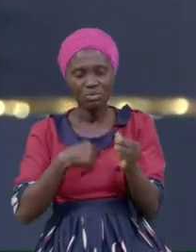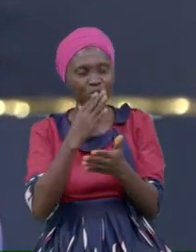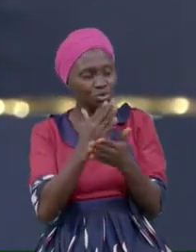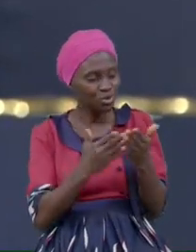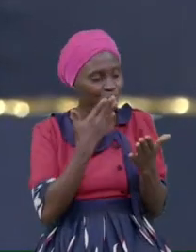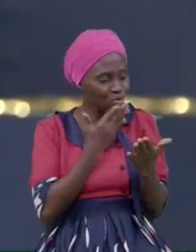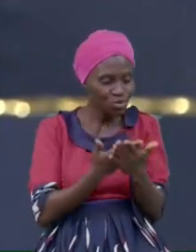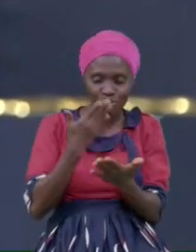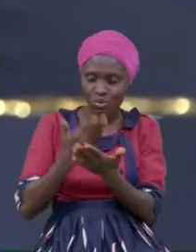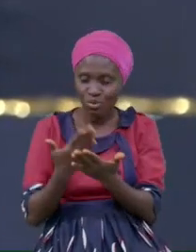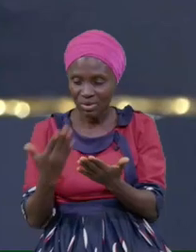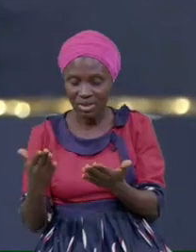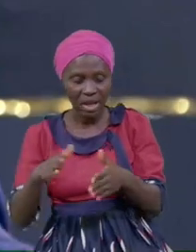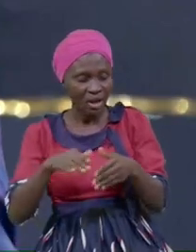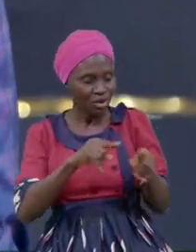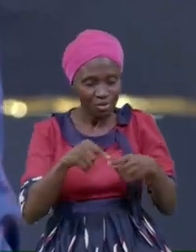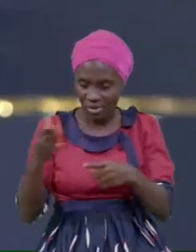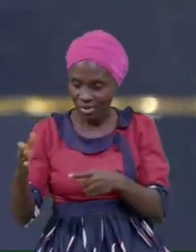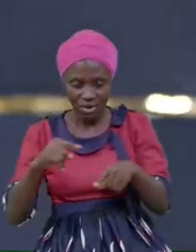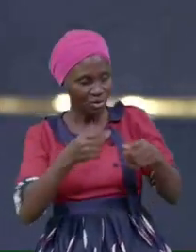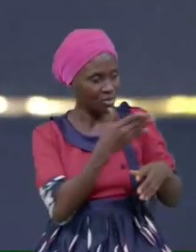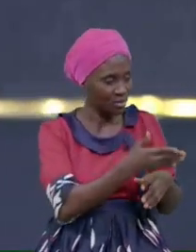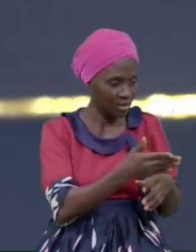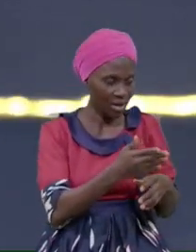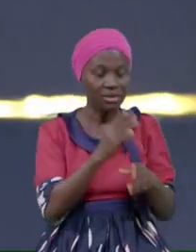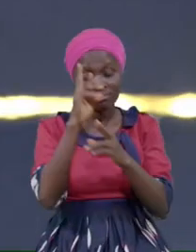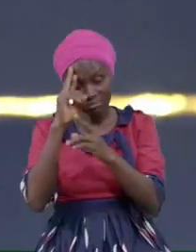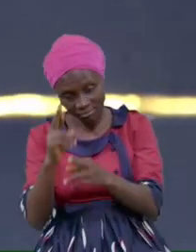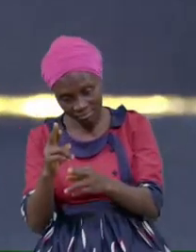là-bas, va là-bas. Oui, monsieur, mais